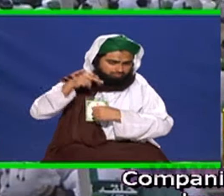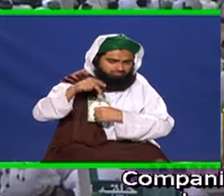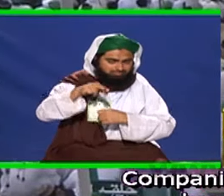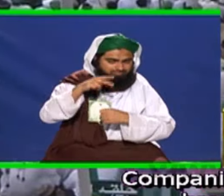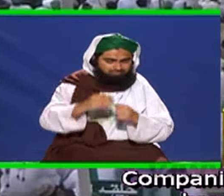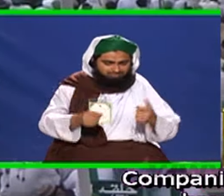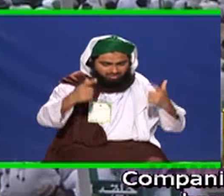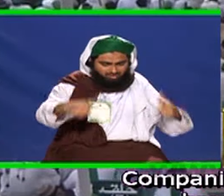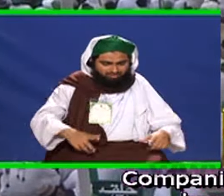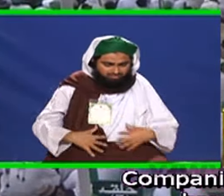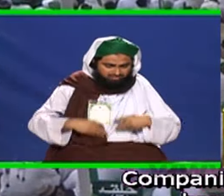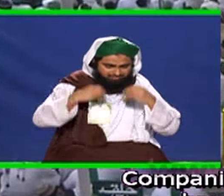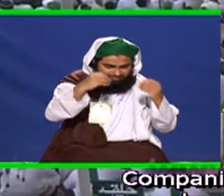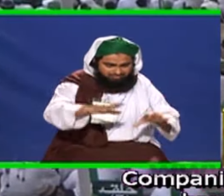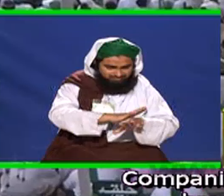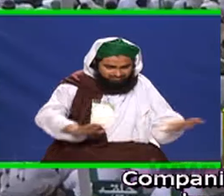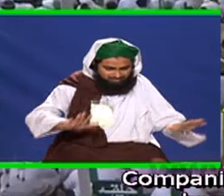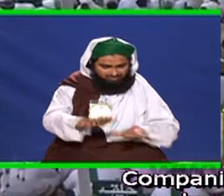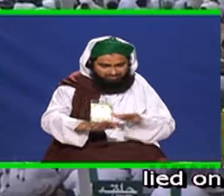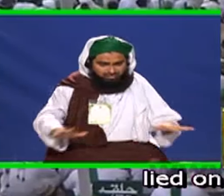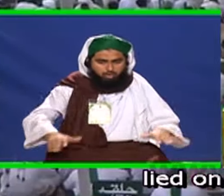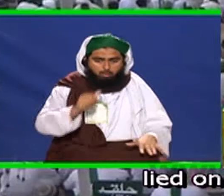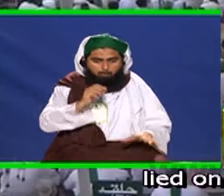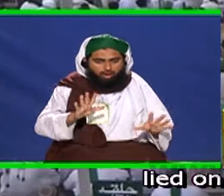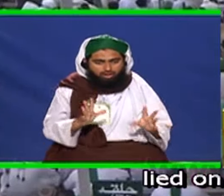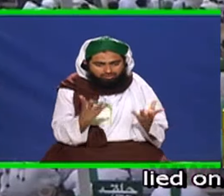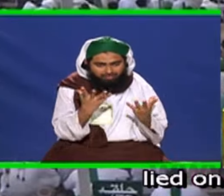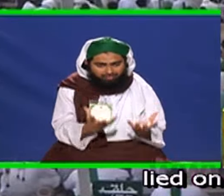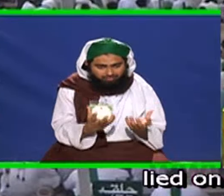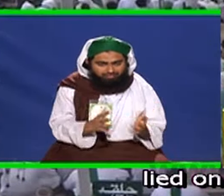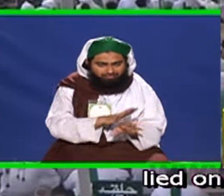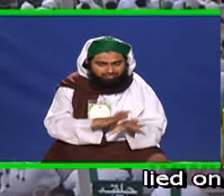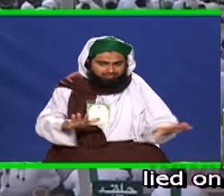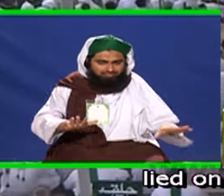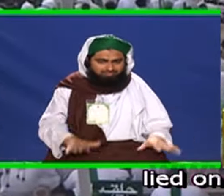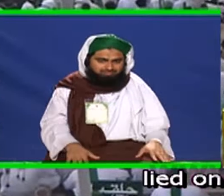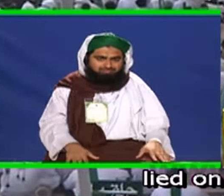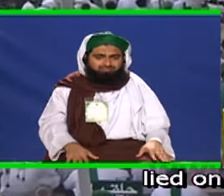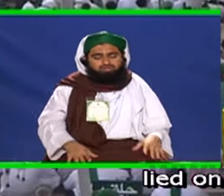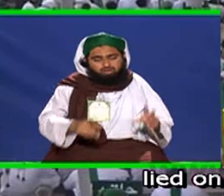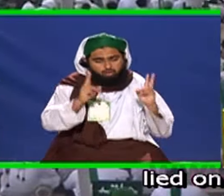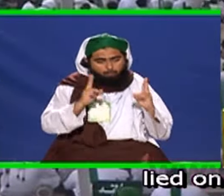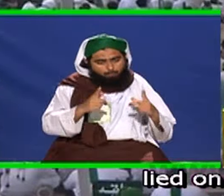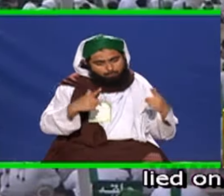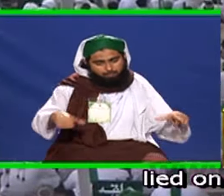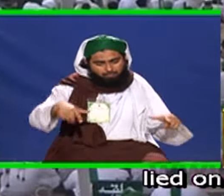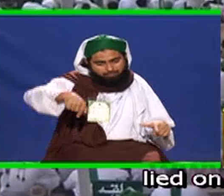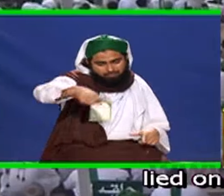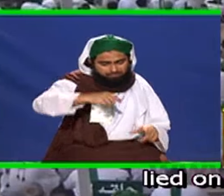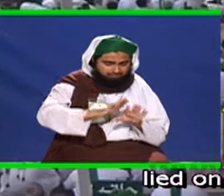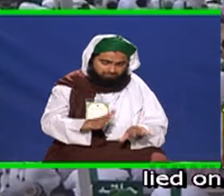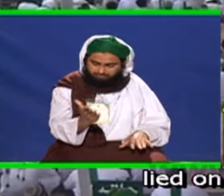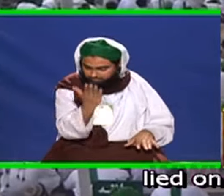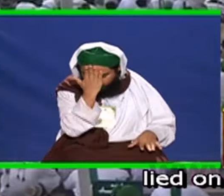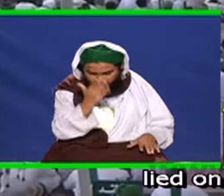صحابہ کرام وہ کنکریاں بھر کے لاتے تھے اور وہ بچھا کر پھر انہیں اس مٹی پر ڈال دیتے تھے مسجد نبوی شریف کے فرش